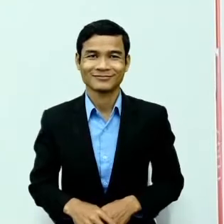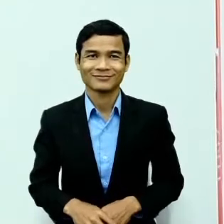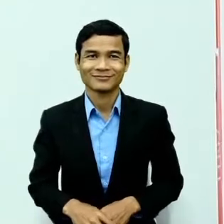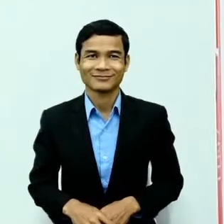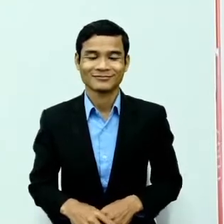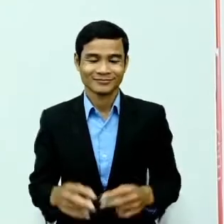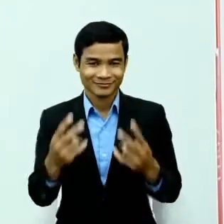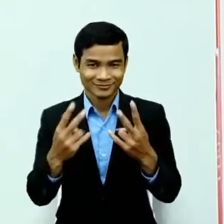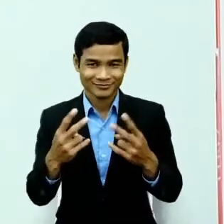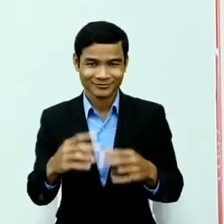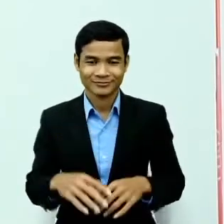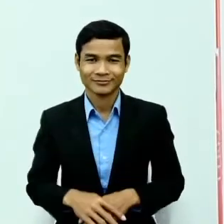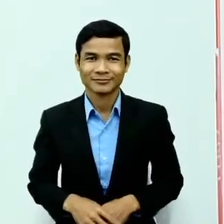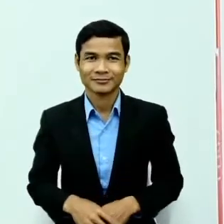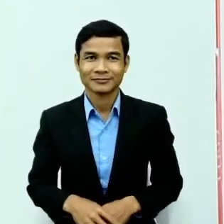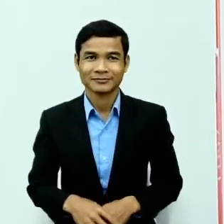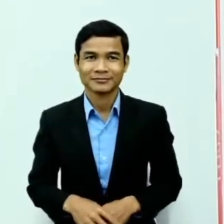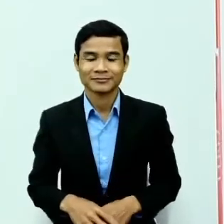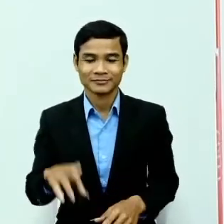tiêm toán ó